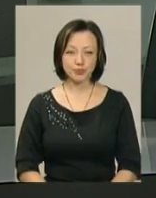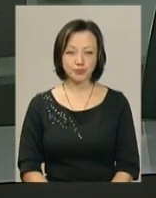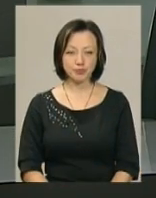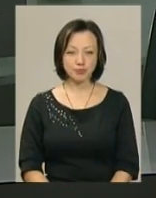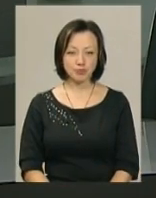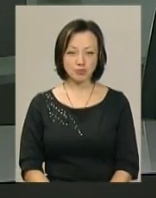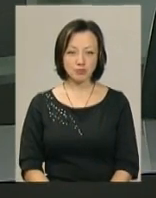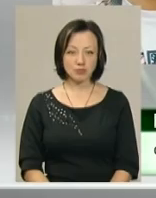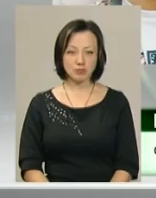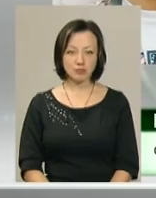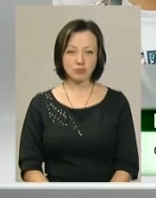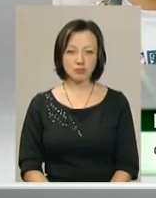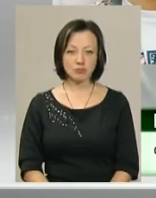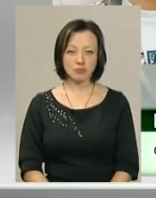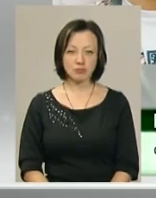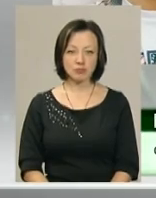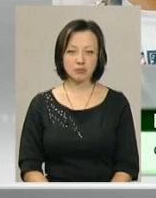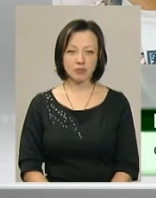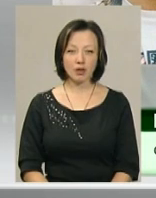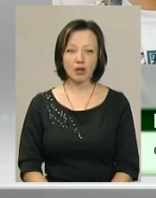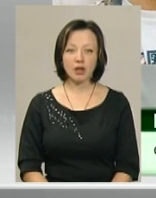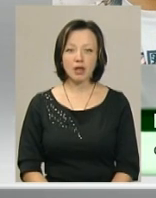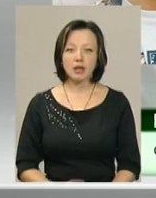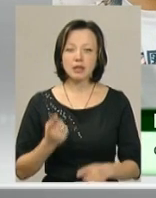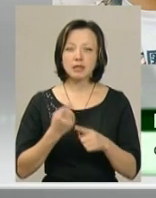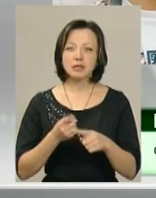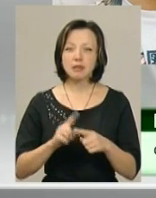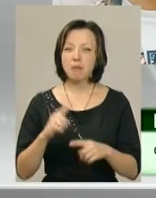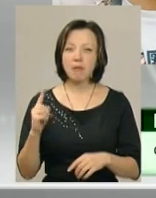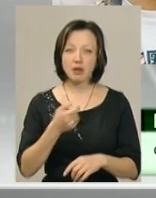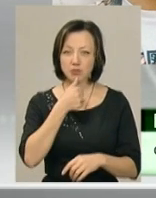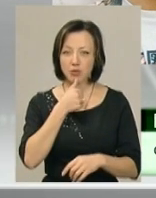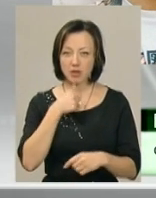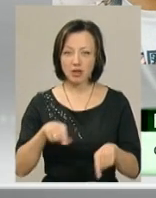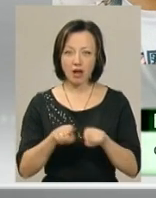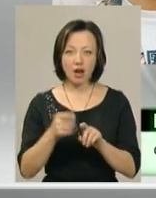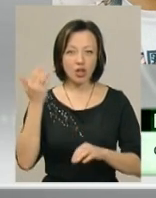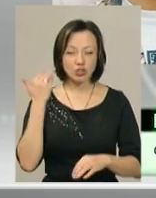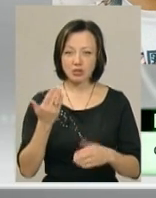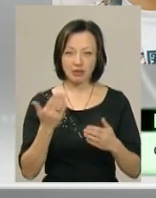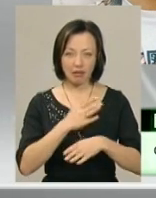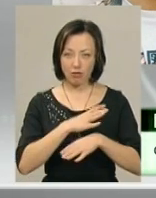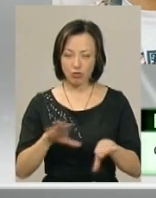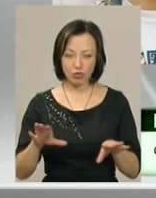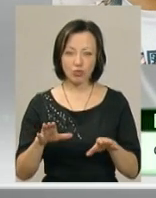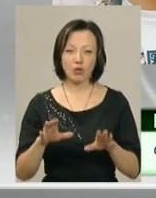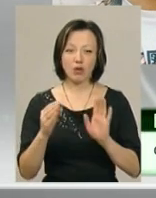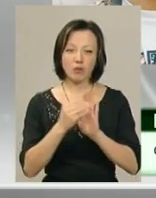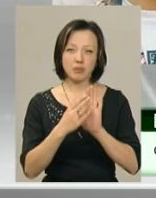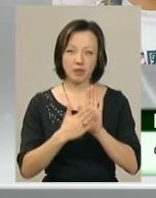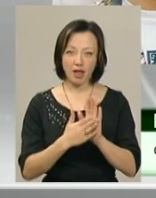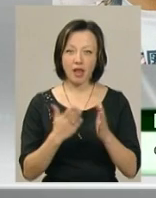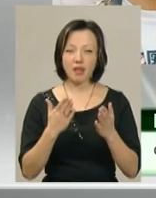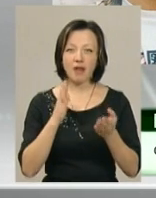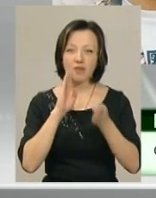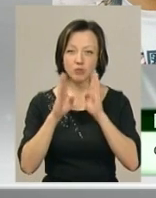Закордонець. Це безпосередньо вперше, до цього такого досвіду в нас в місті не було. В одному із дописів на Фейсбук